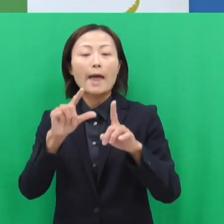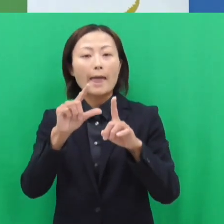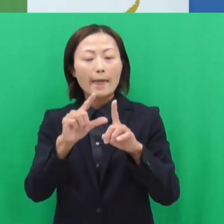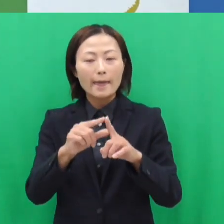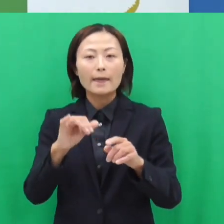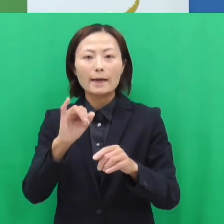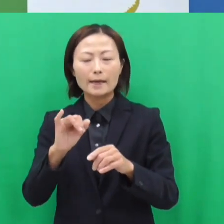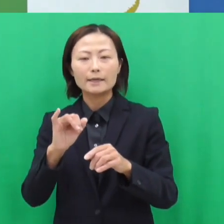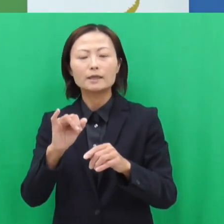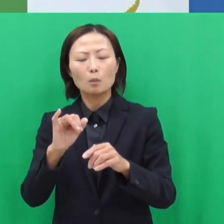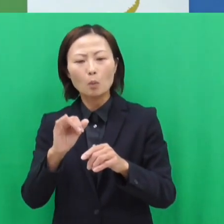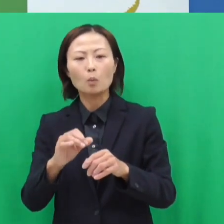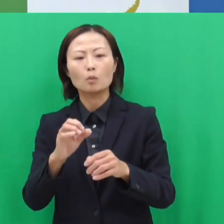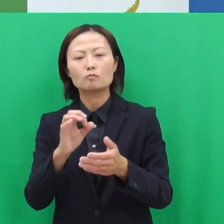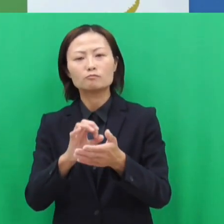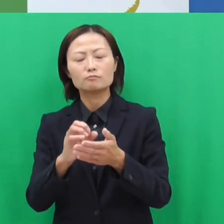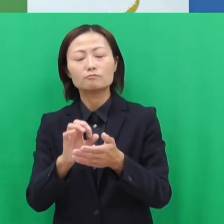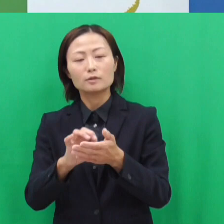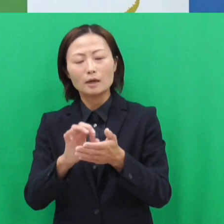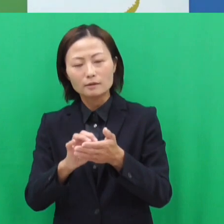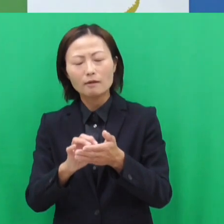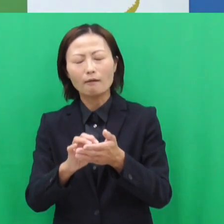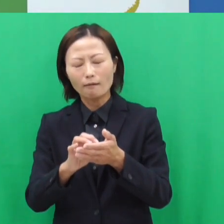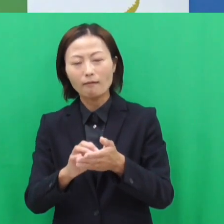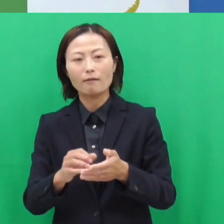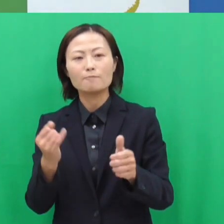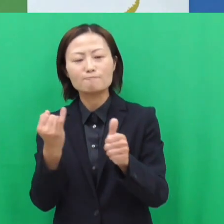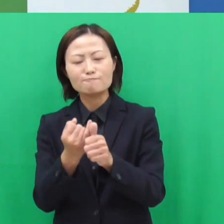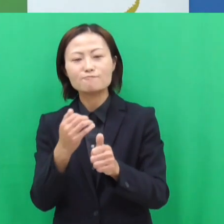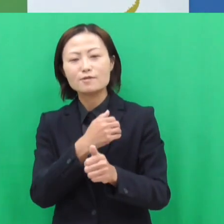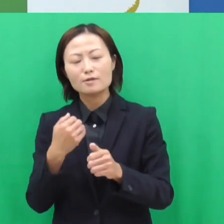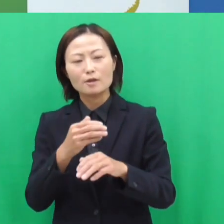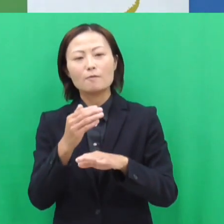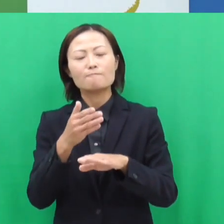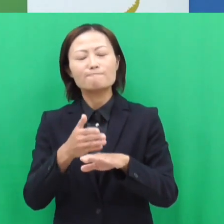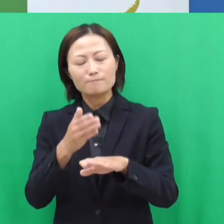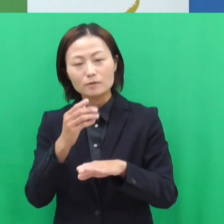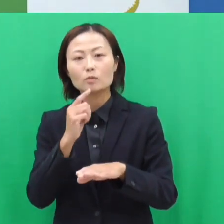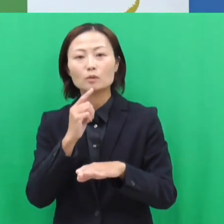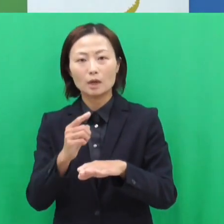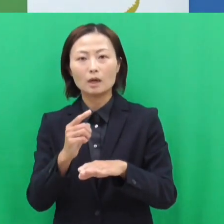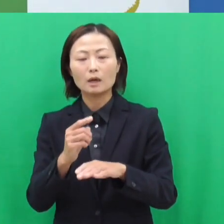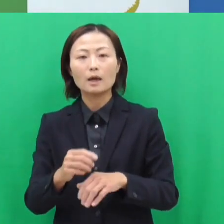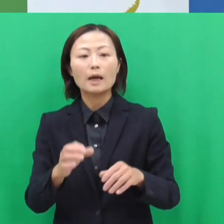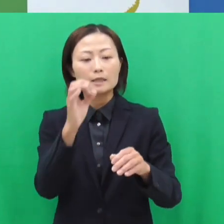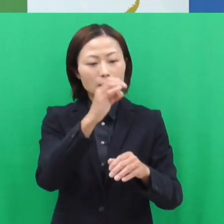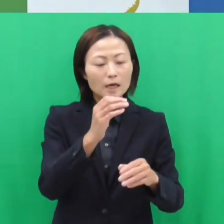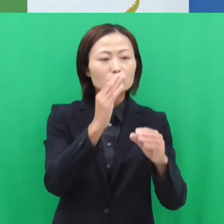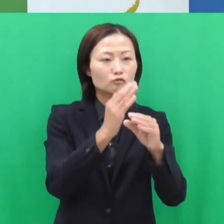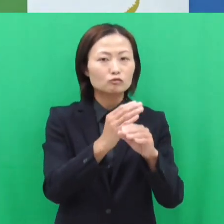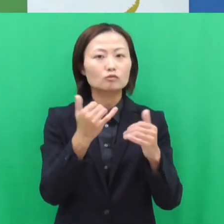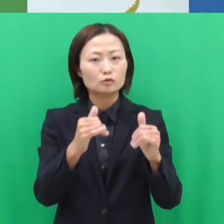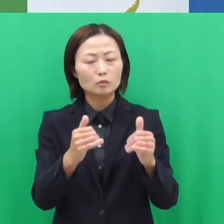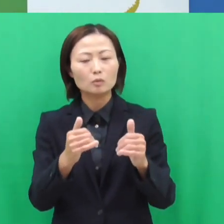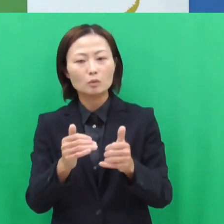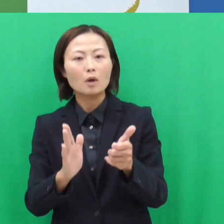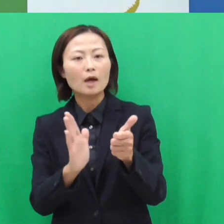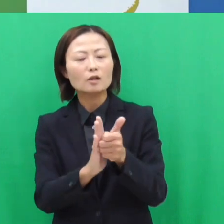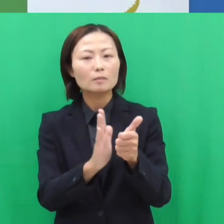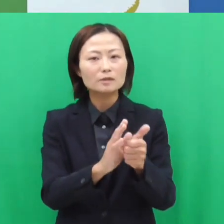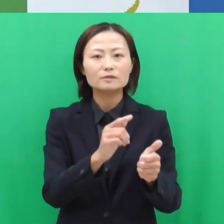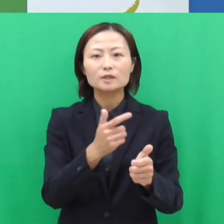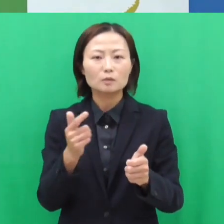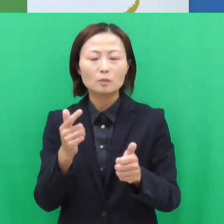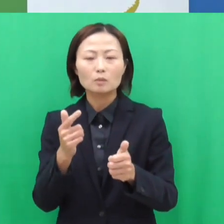言葉や資料の裏目にございますが現在活動されている方へのアドバイスなどをお寄せいただいておりますまた見誤りを